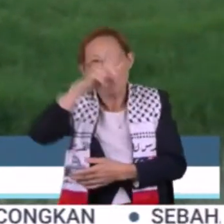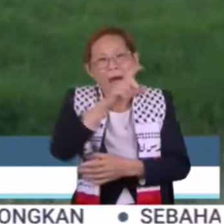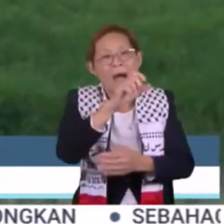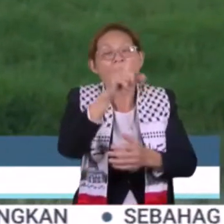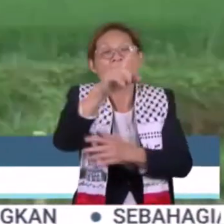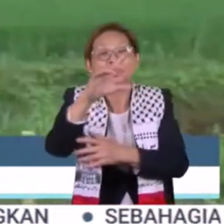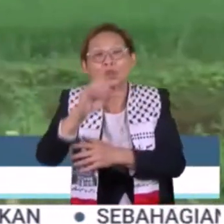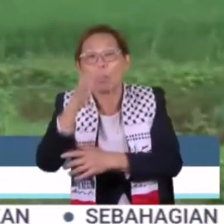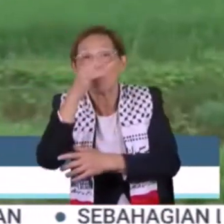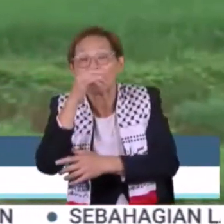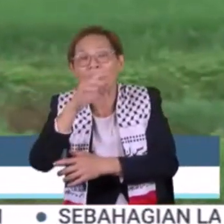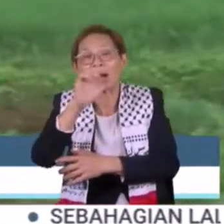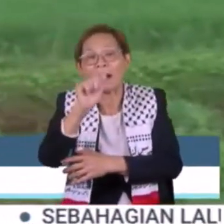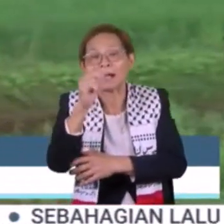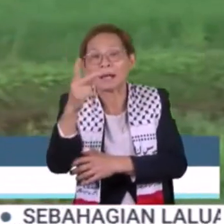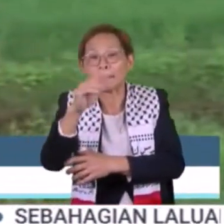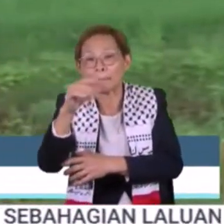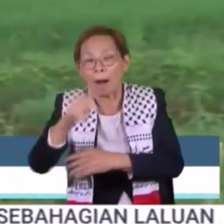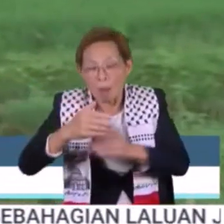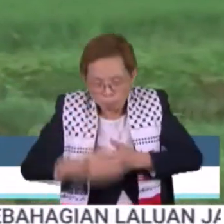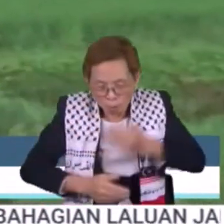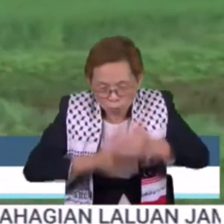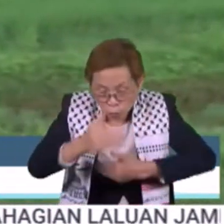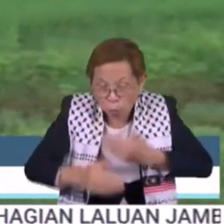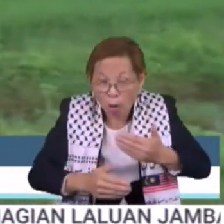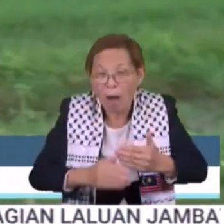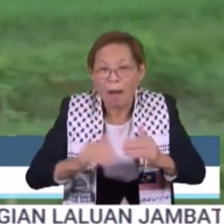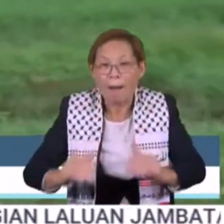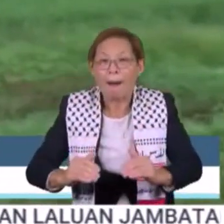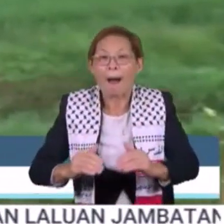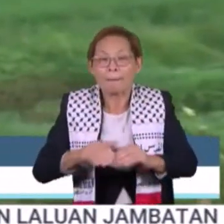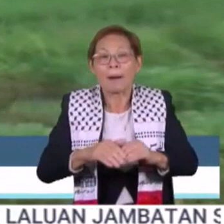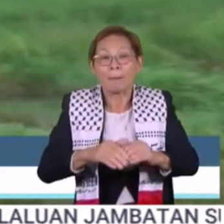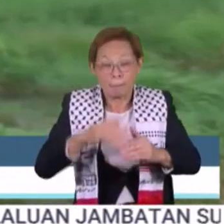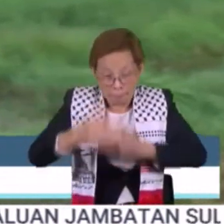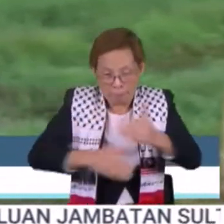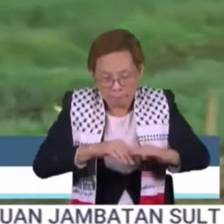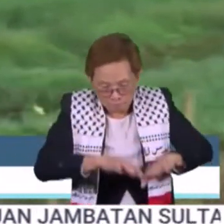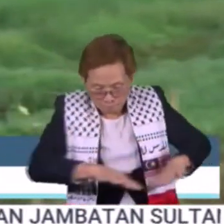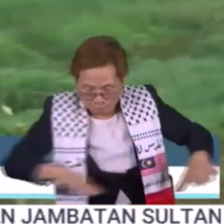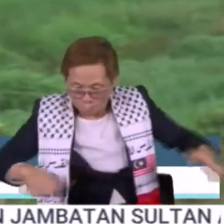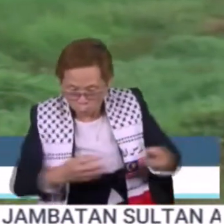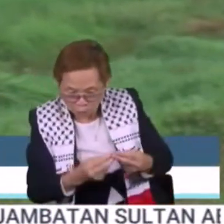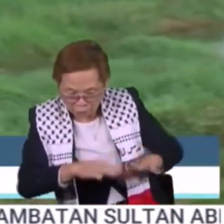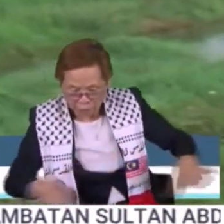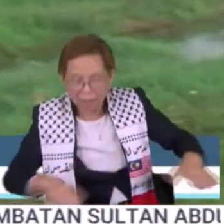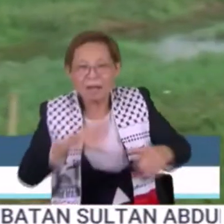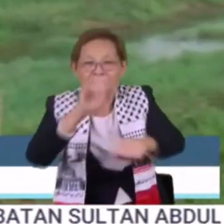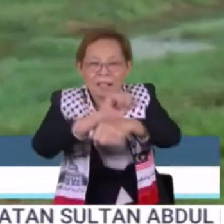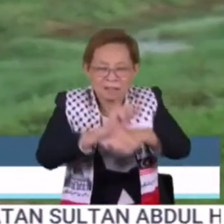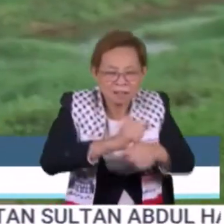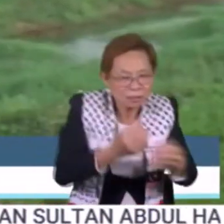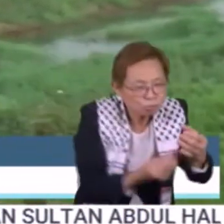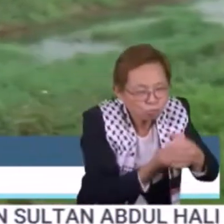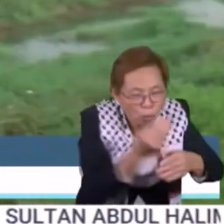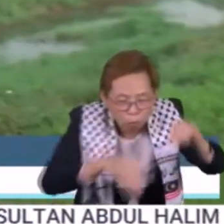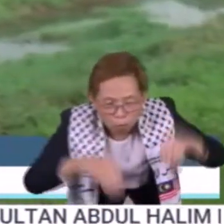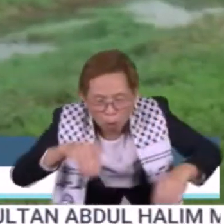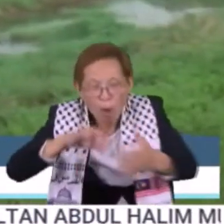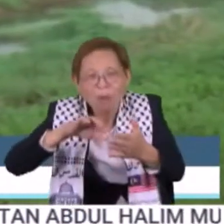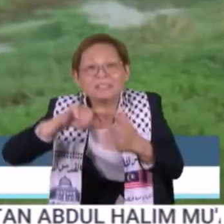maklumkan proses pembangunannya kini masuk fasa meratakan tanah. Manakala kerja-kerja menanam dijadual bermula September